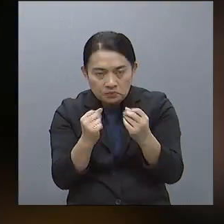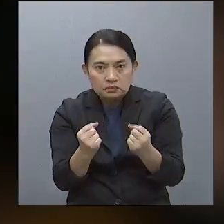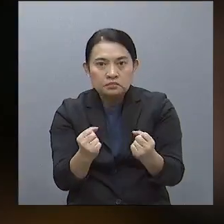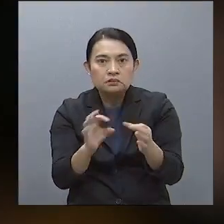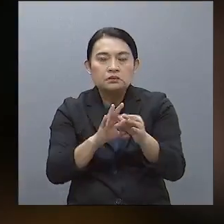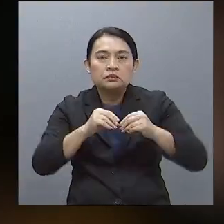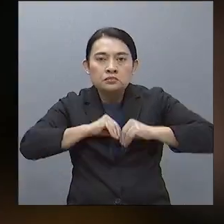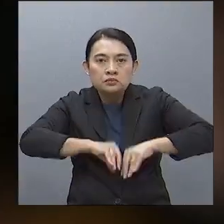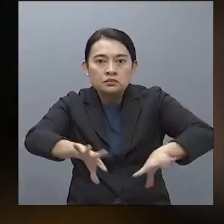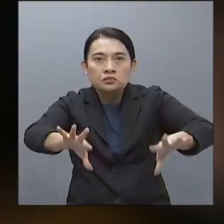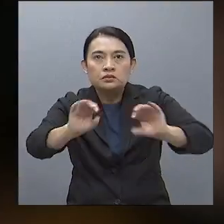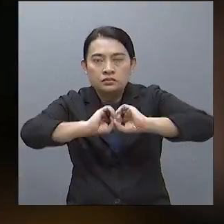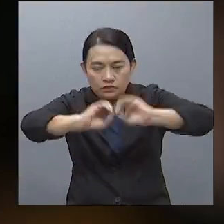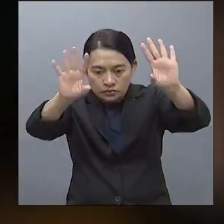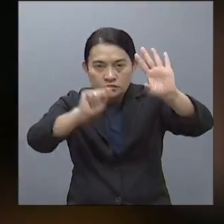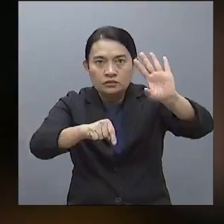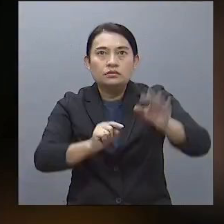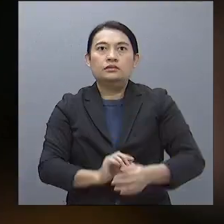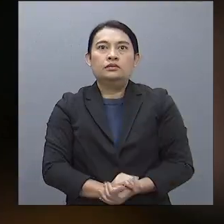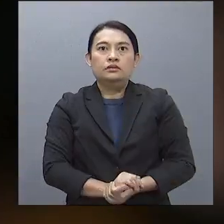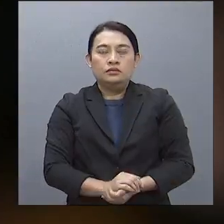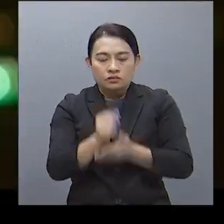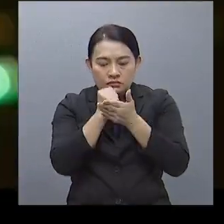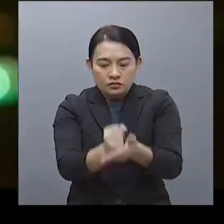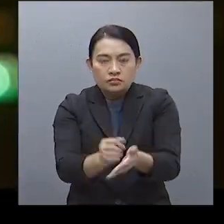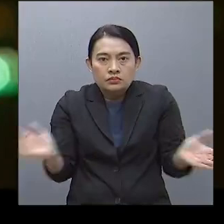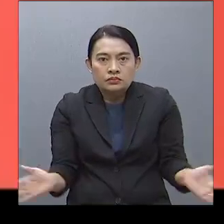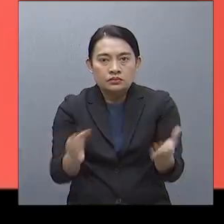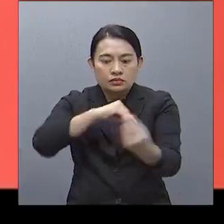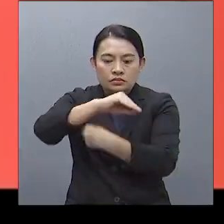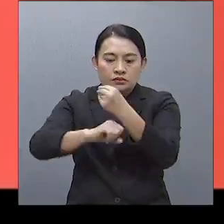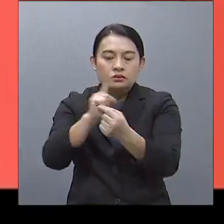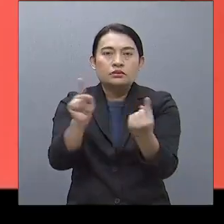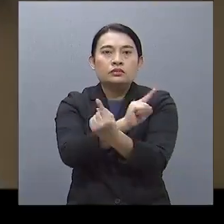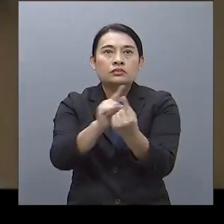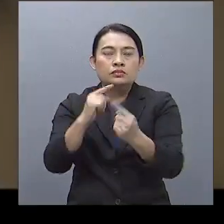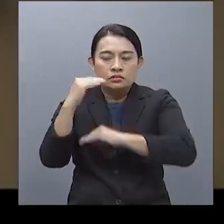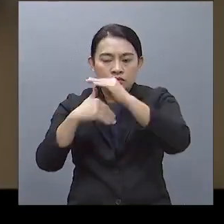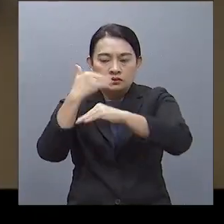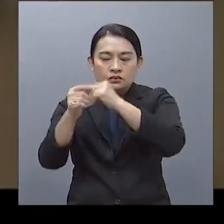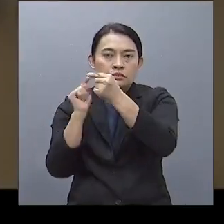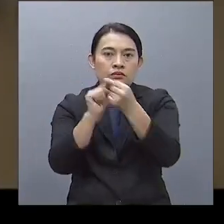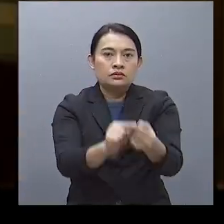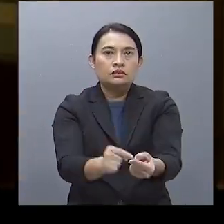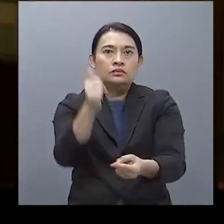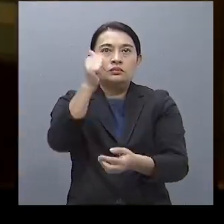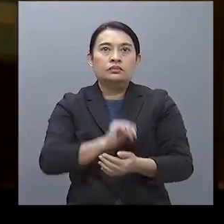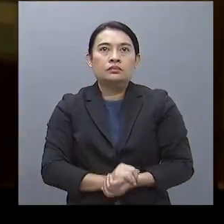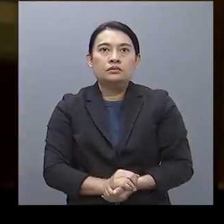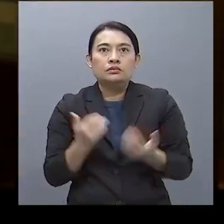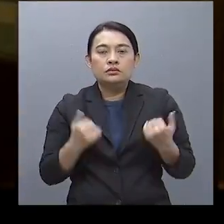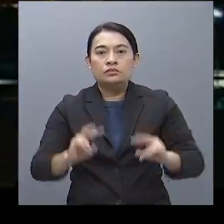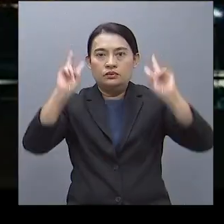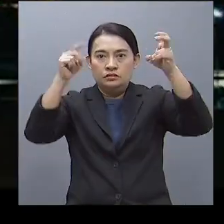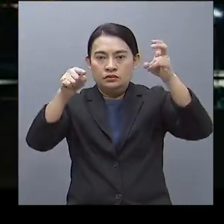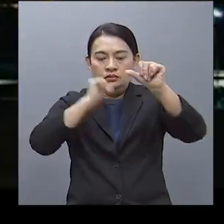อฟต์พาวเวอร์อย่างแท้จริงเพื่อที่จะผลักดันสังคมและเศรษฐกิจไทยให้เติบโตต่อไปอย่างยั่งยืนค่ะ ขณะนี้นะคะละครโทรทัศน์ชุดฮัลโหลไท